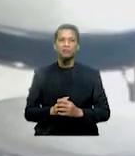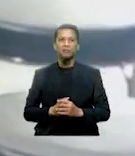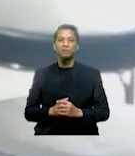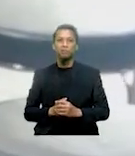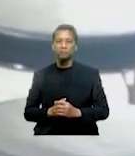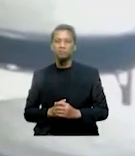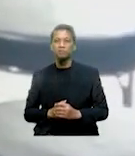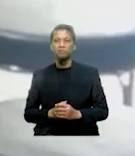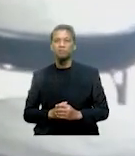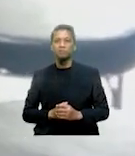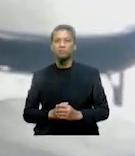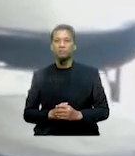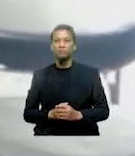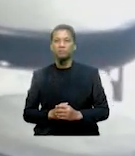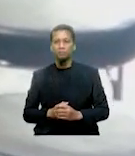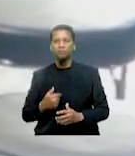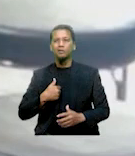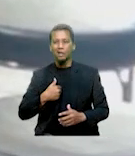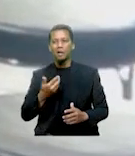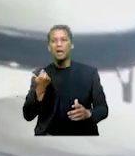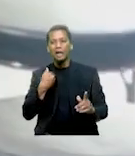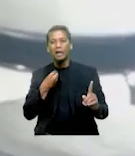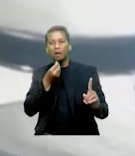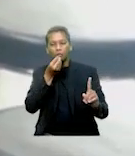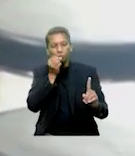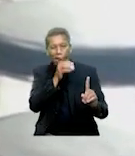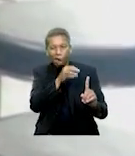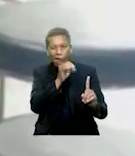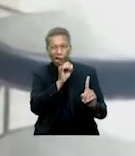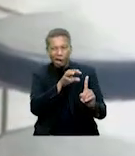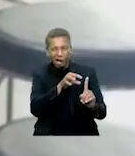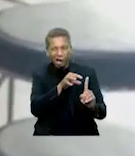Memberikan doktrin. Doktrinnya seperti apa? Kalau